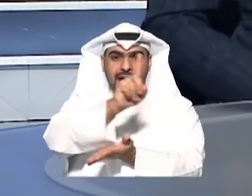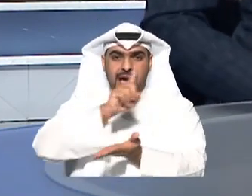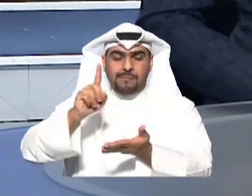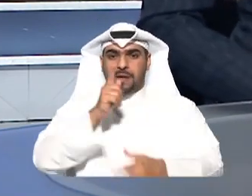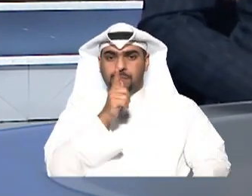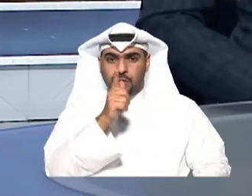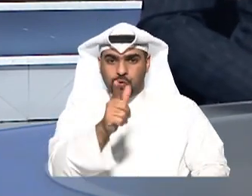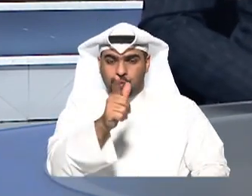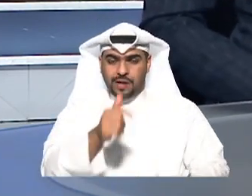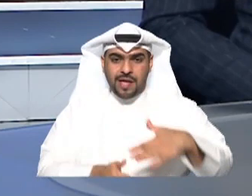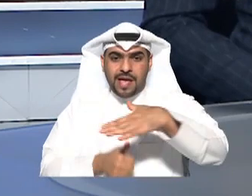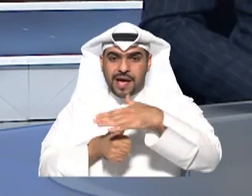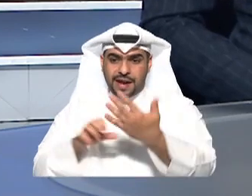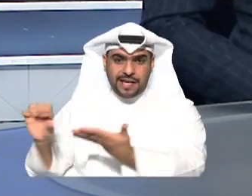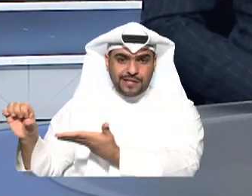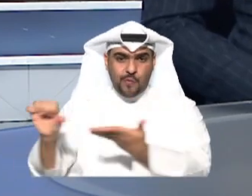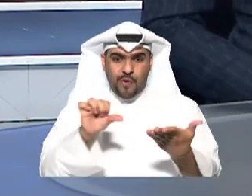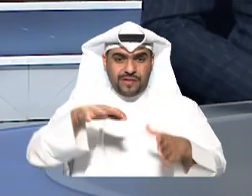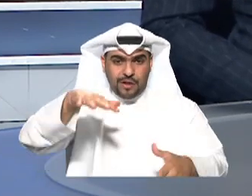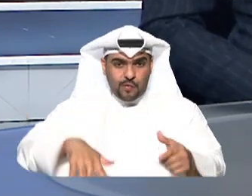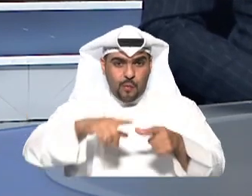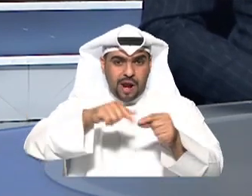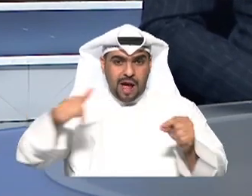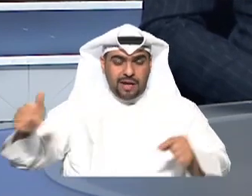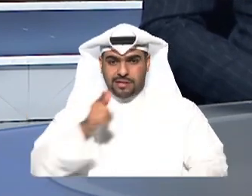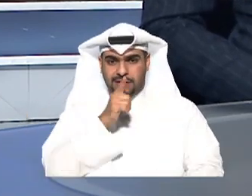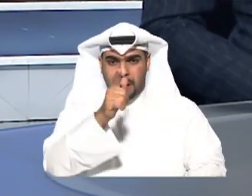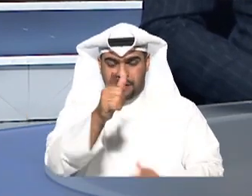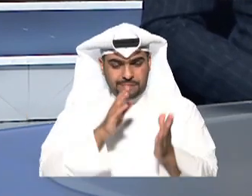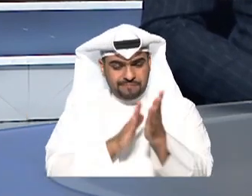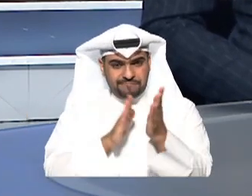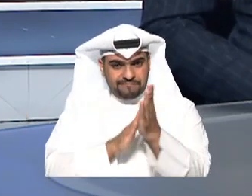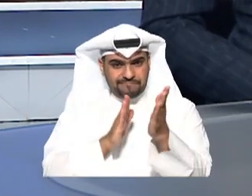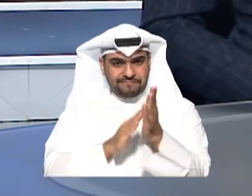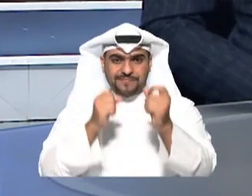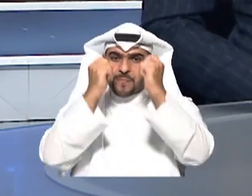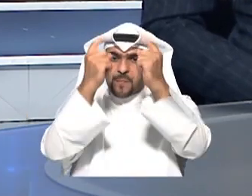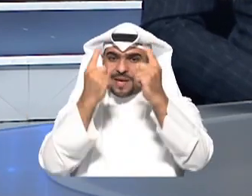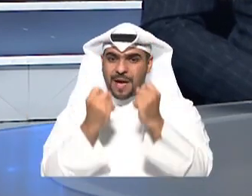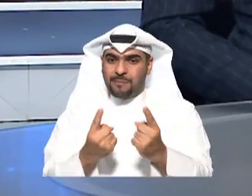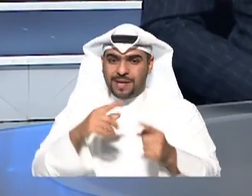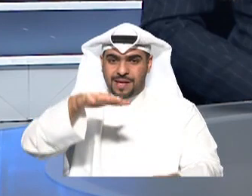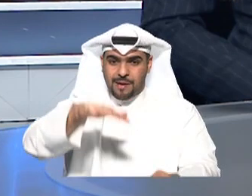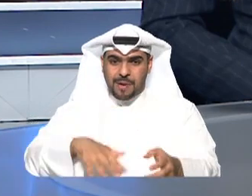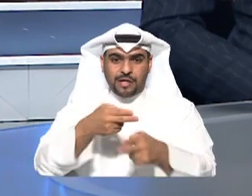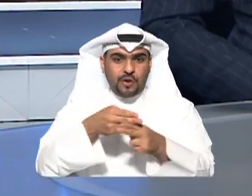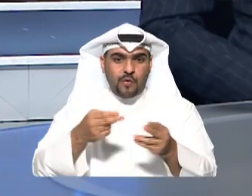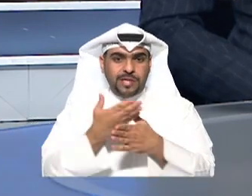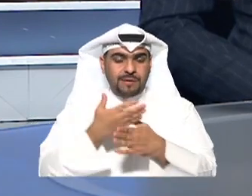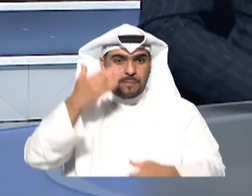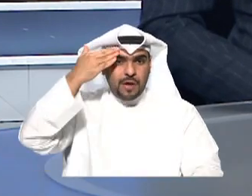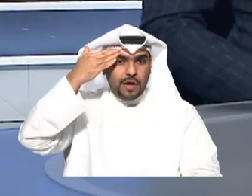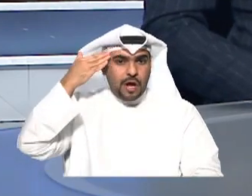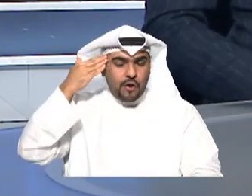رؤساء الوفود المشاركة بالاجتماع، لافتا إلى أن البوابة ستعرض العديد من التجارب والإنجازات